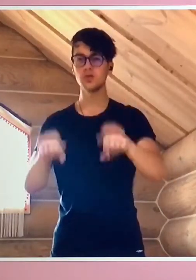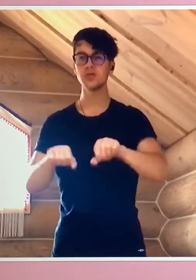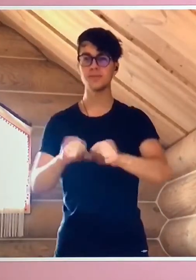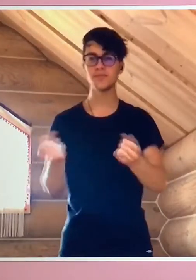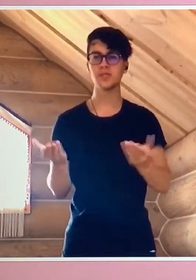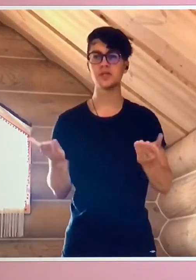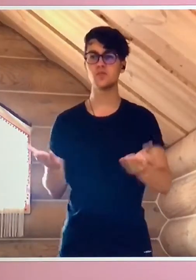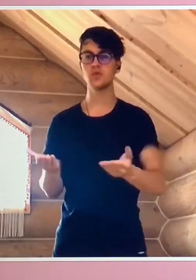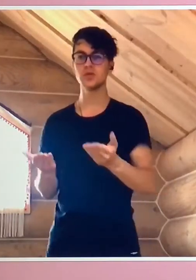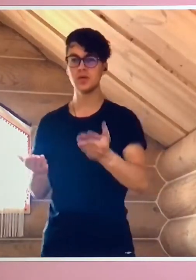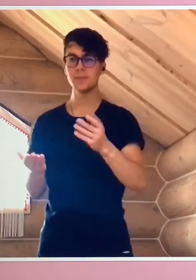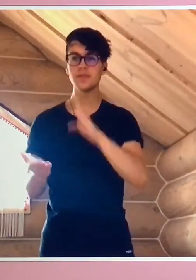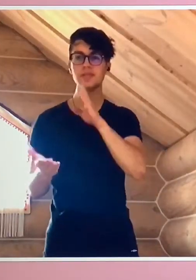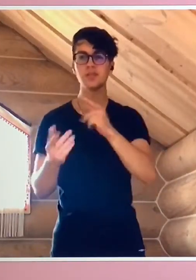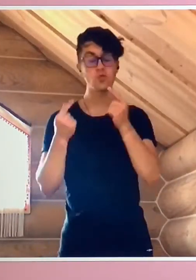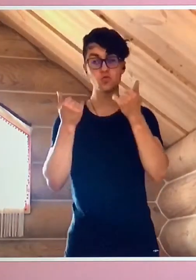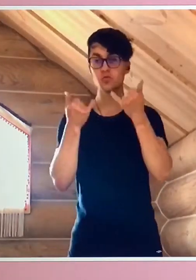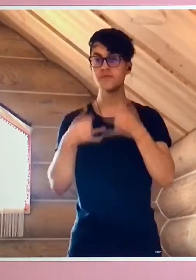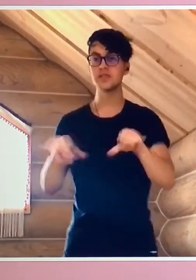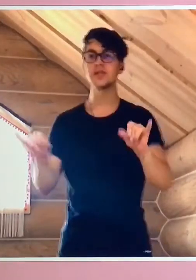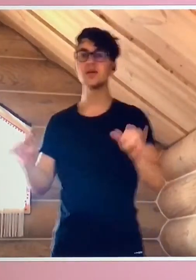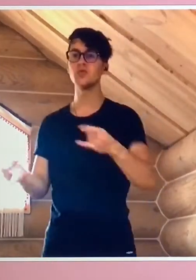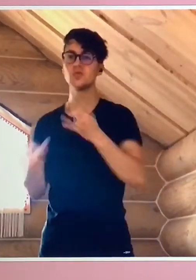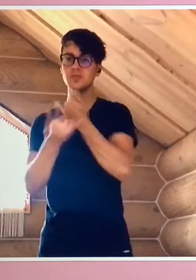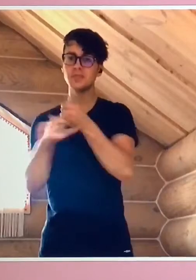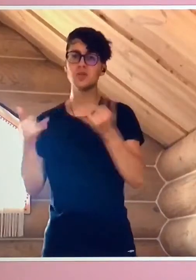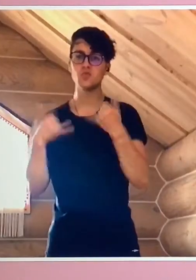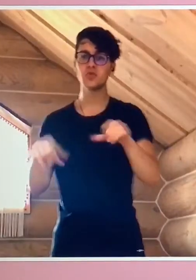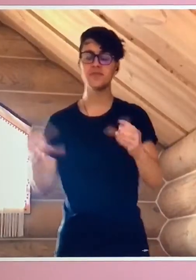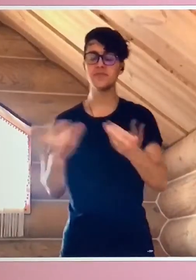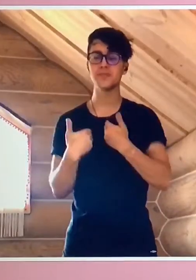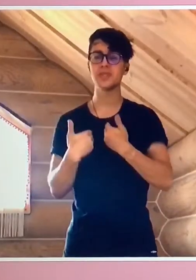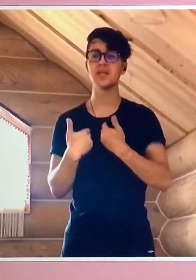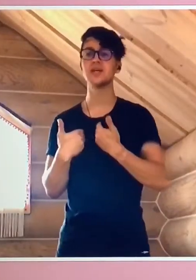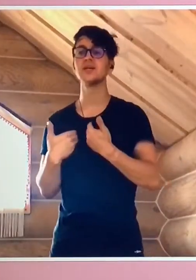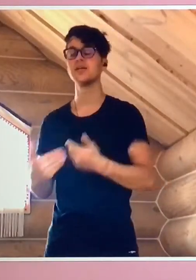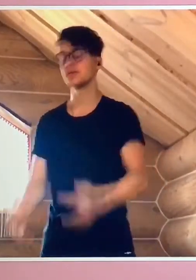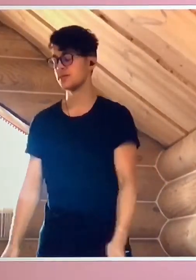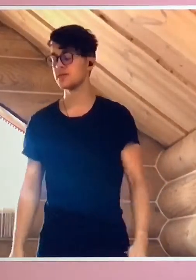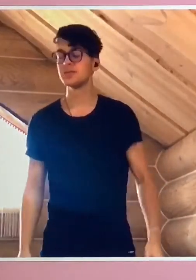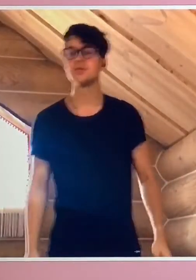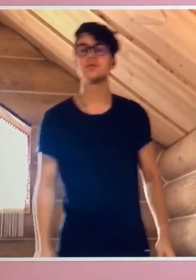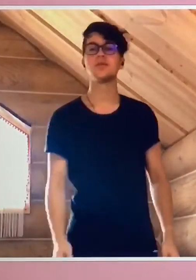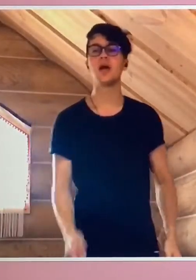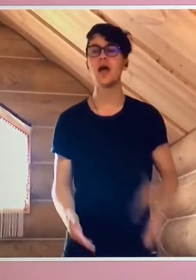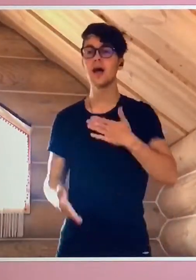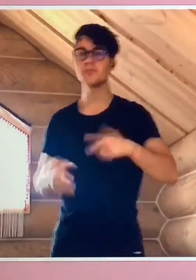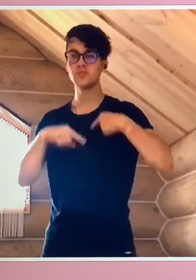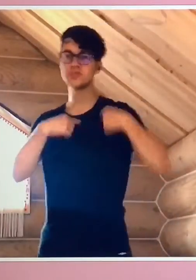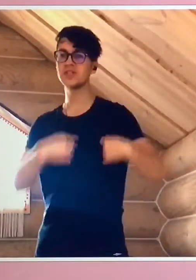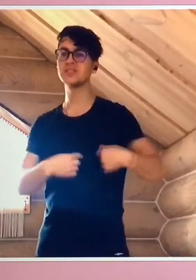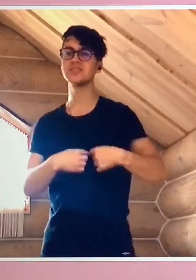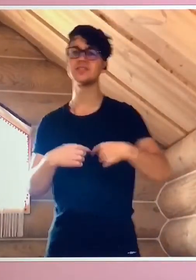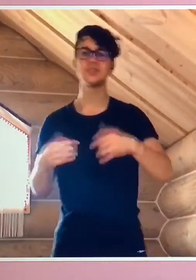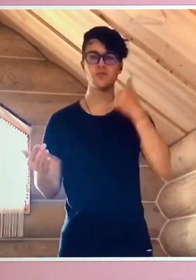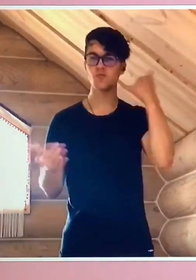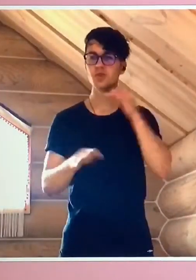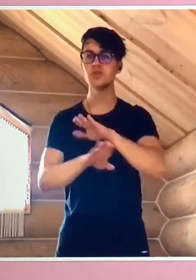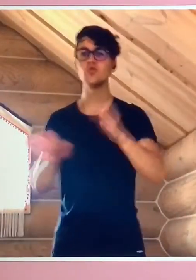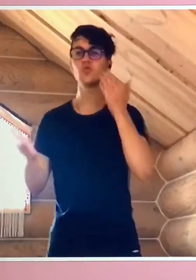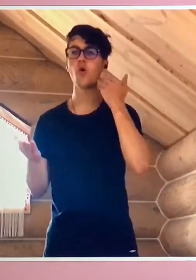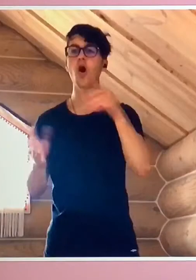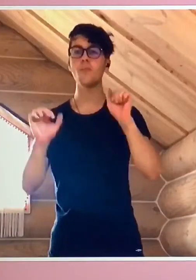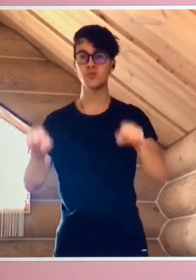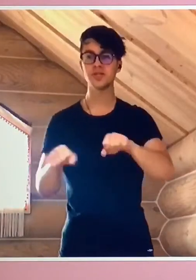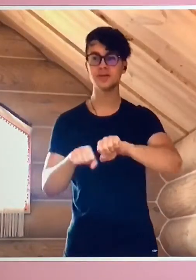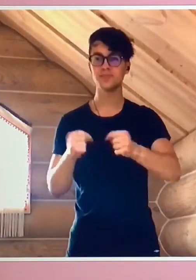легко можешь разбить его. Бэйби, ты так удивительна, но не смогла удивить меня. Мое сердце, не телефон,